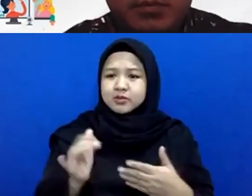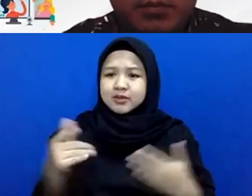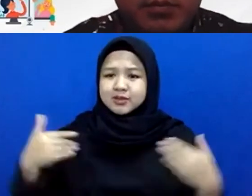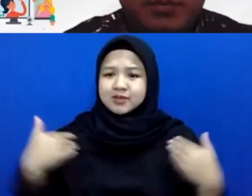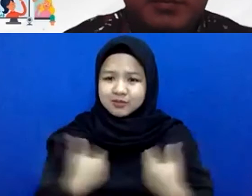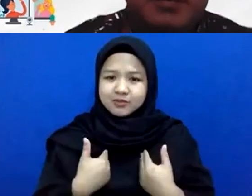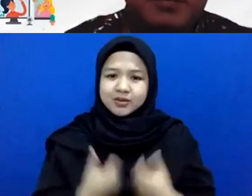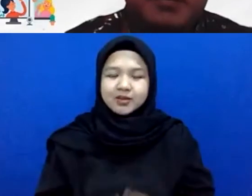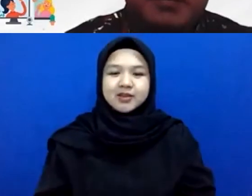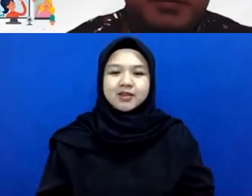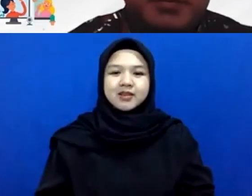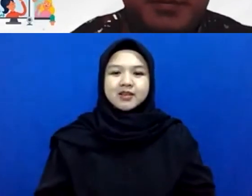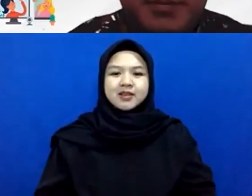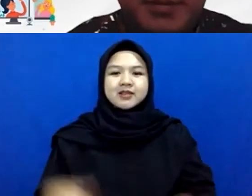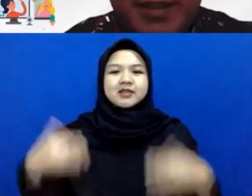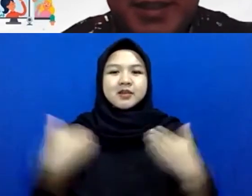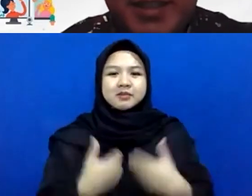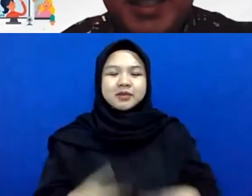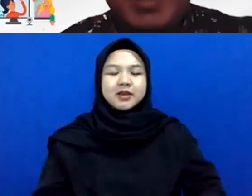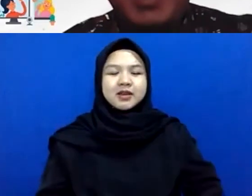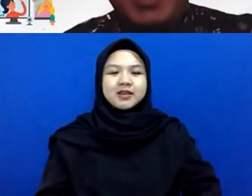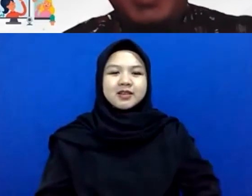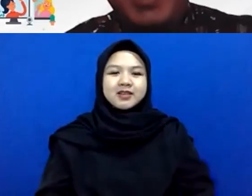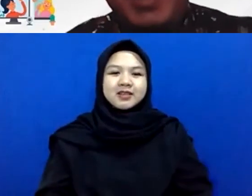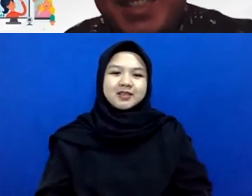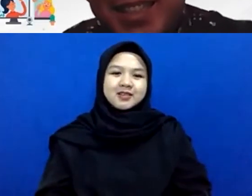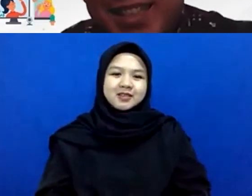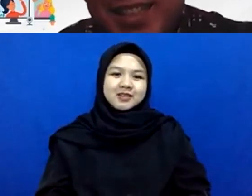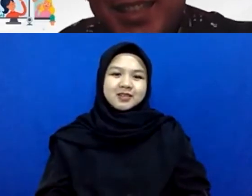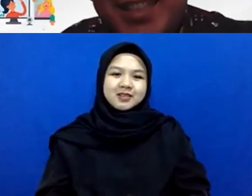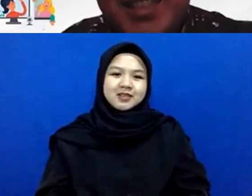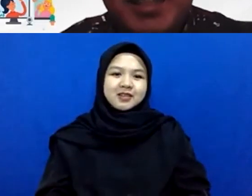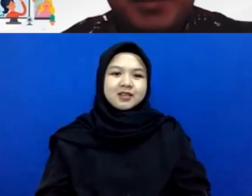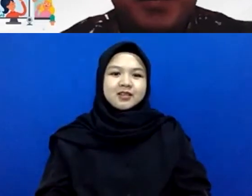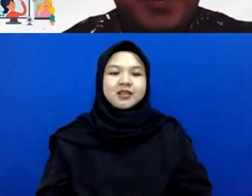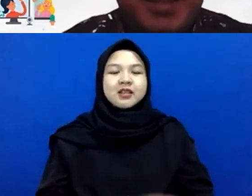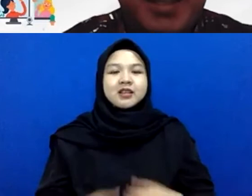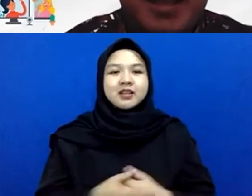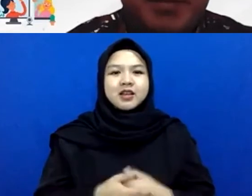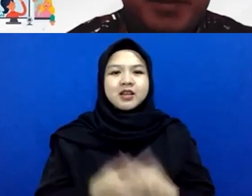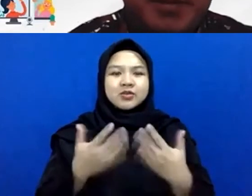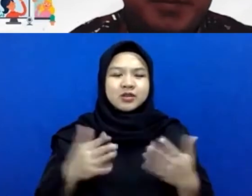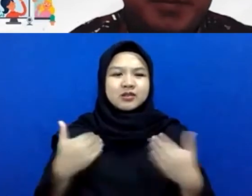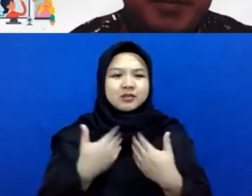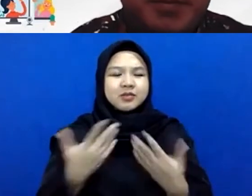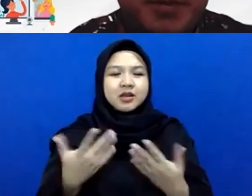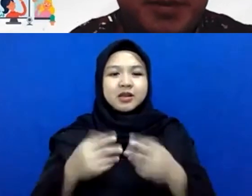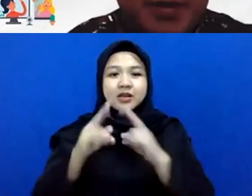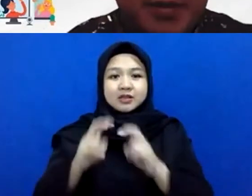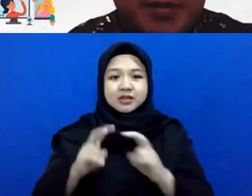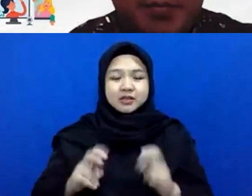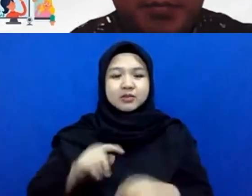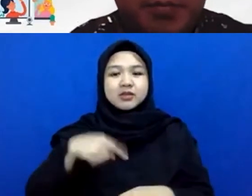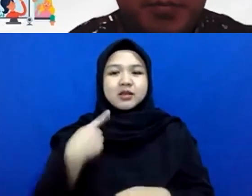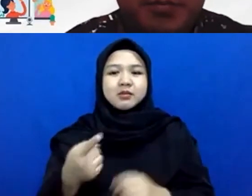kalau kata Pak Zainal, aduh Pak ini kan mahasiswanya udah apa lelah gitu, kenapa sih dari asesmen sampai terminasi